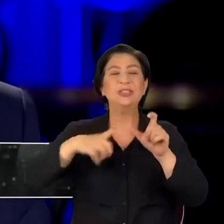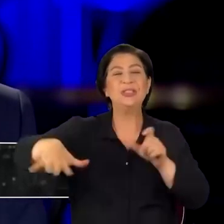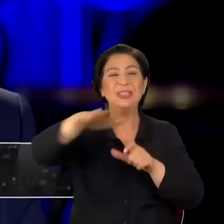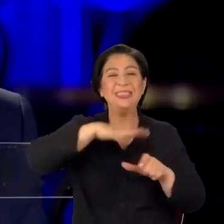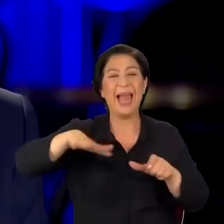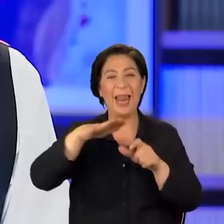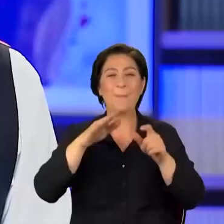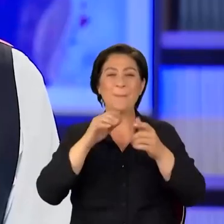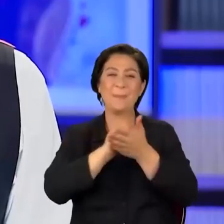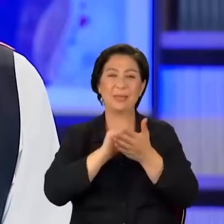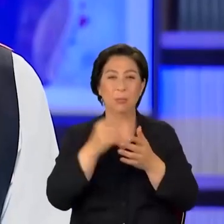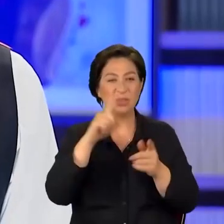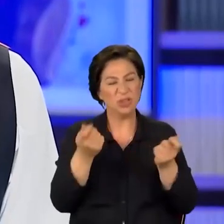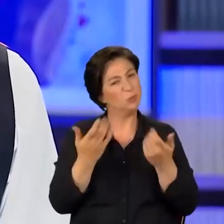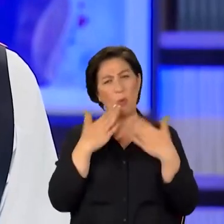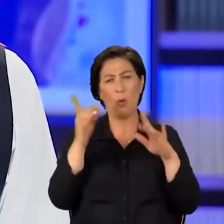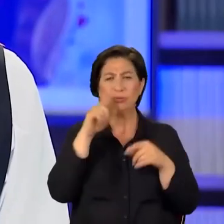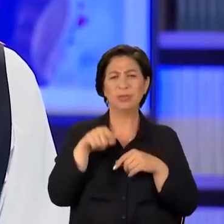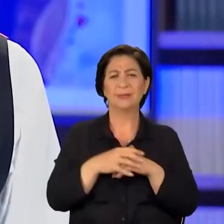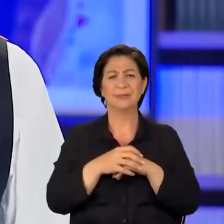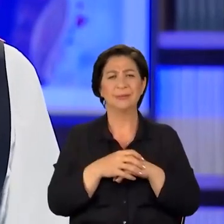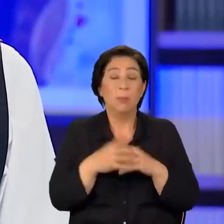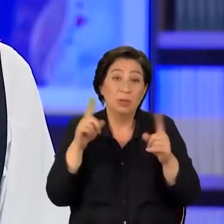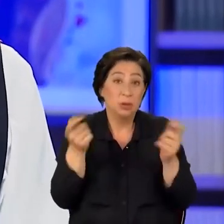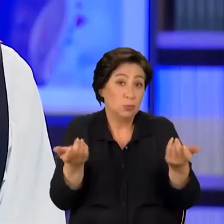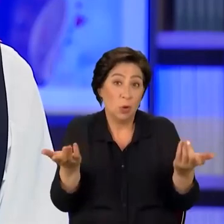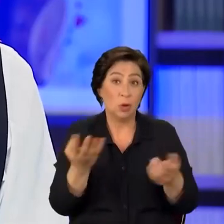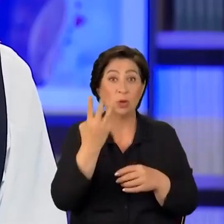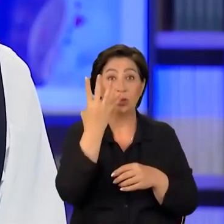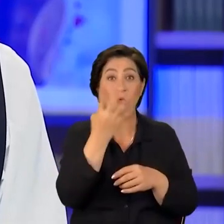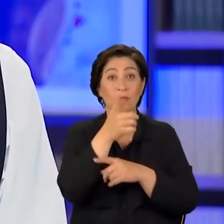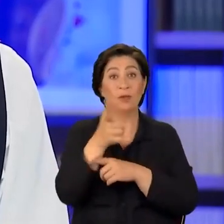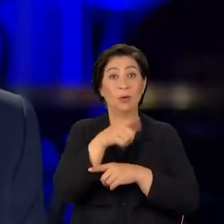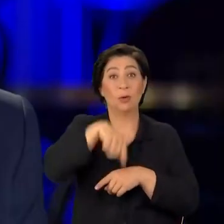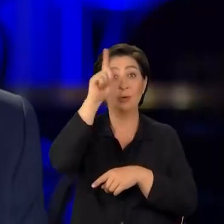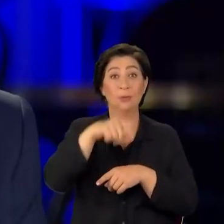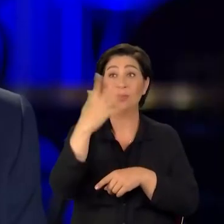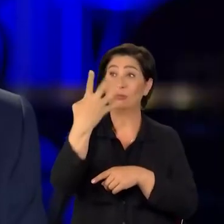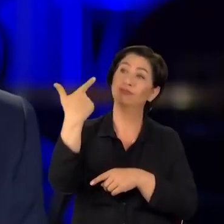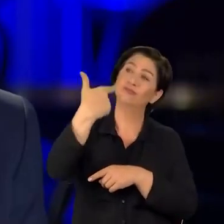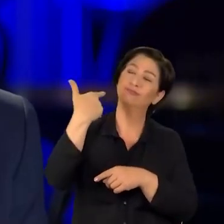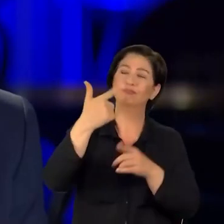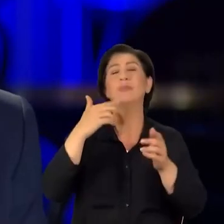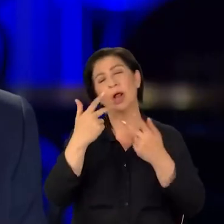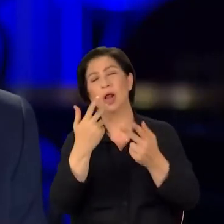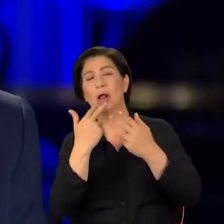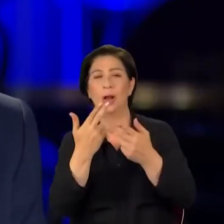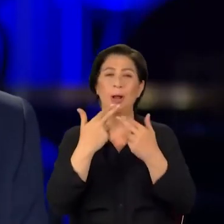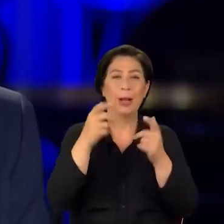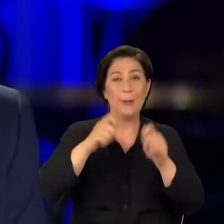siyasi... Hep başka işim yok şimdi. Nasıl ya? Hakikaten başka işiniz yok. Var. Yok. 4 tane video çekiyorum günde. Günde 4 tane mi? Video